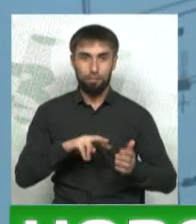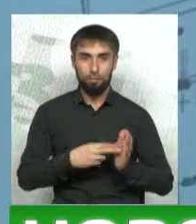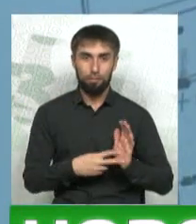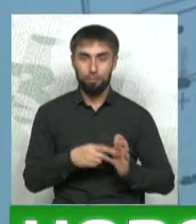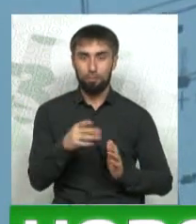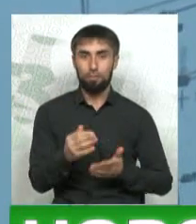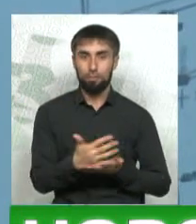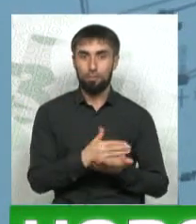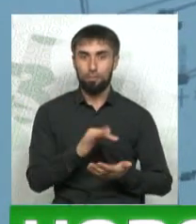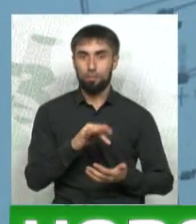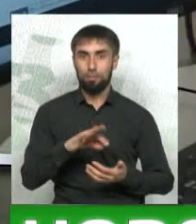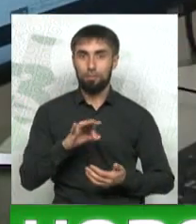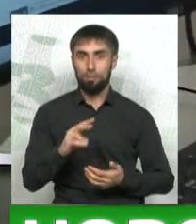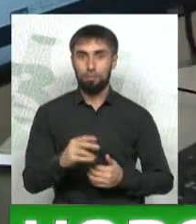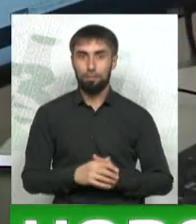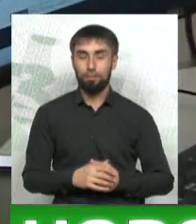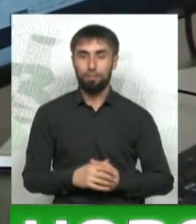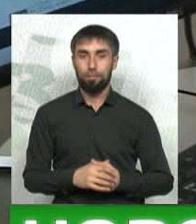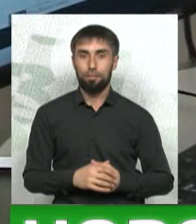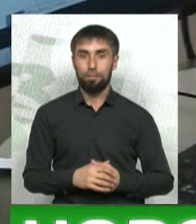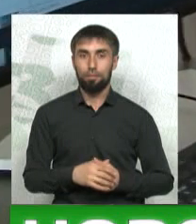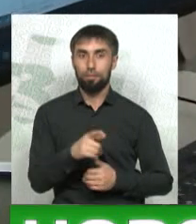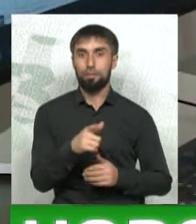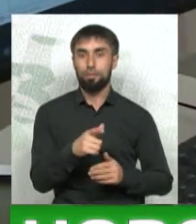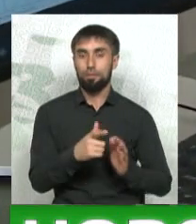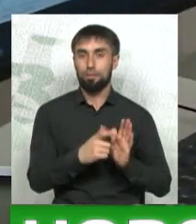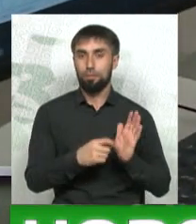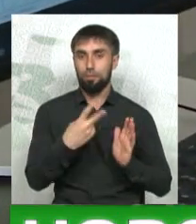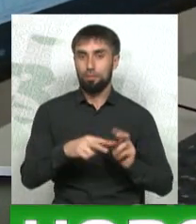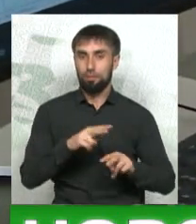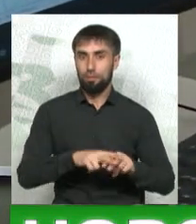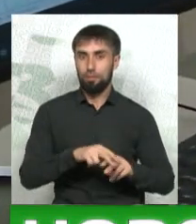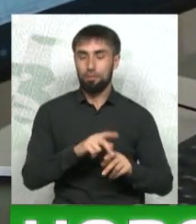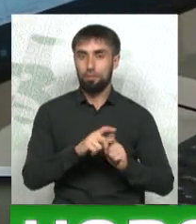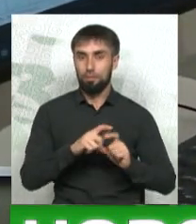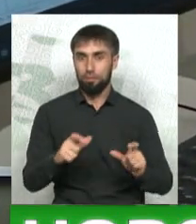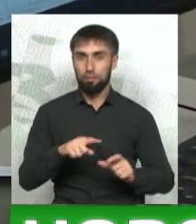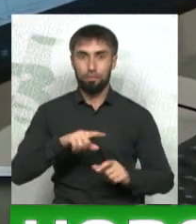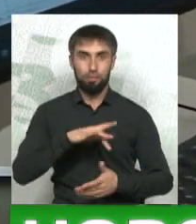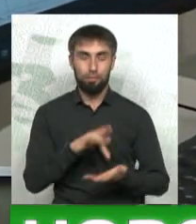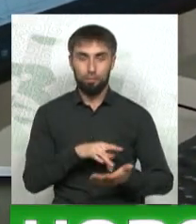объекта собирает именно он. Это проект школы на 720 метров в городе Карбулак.